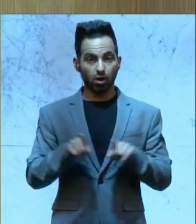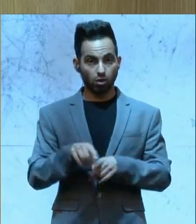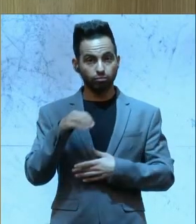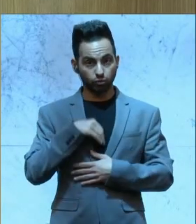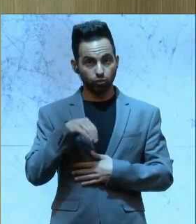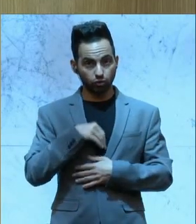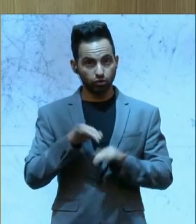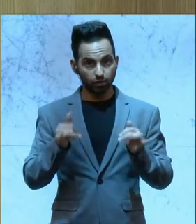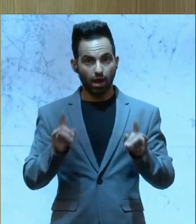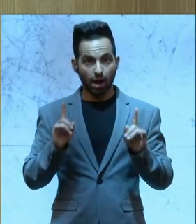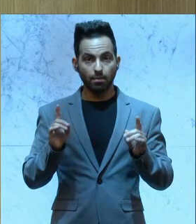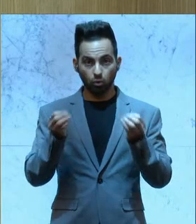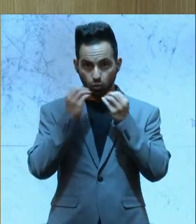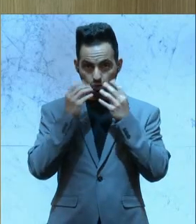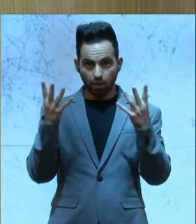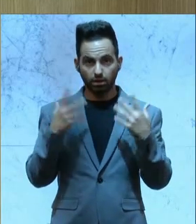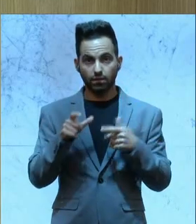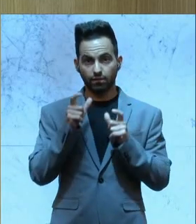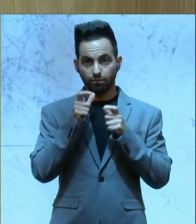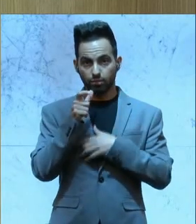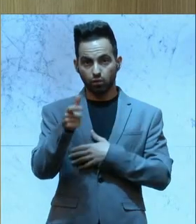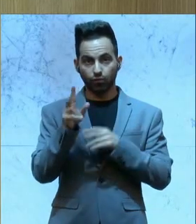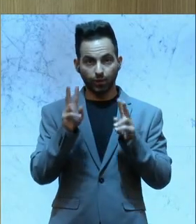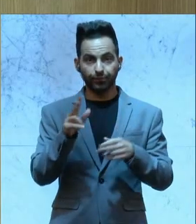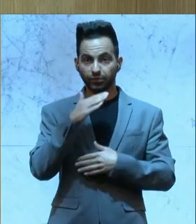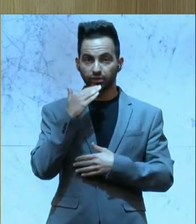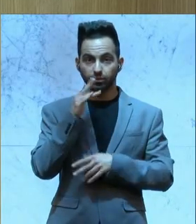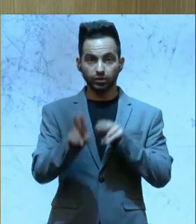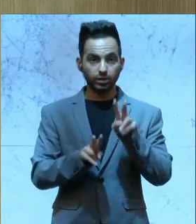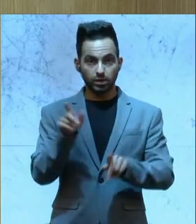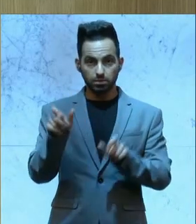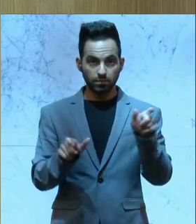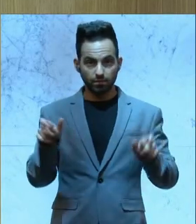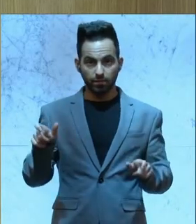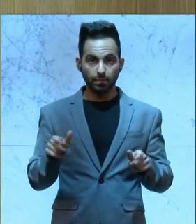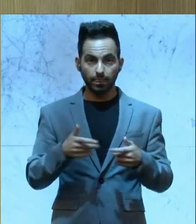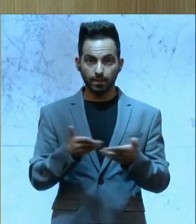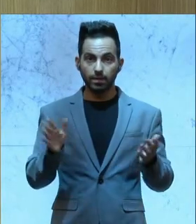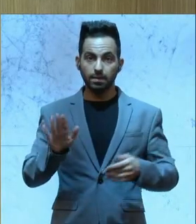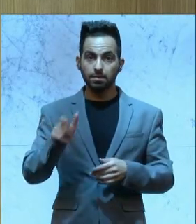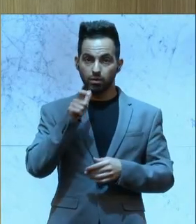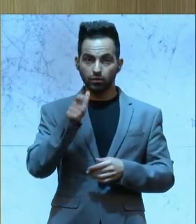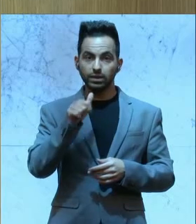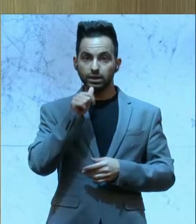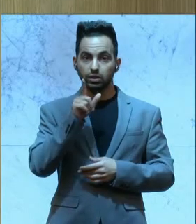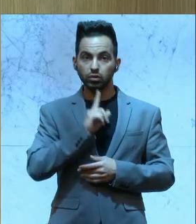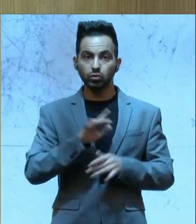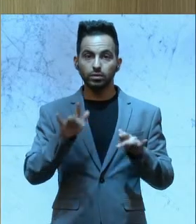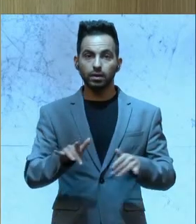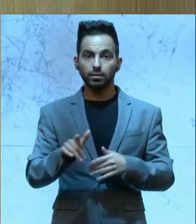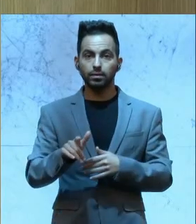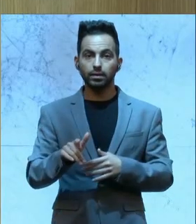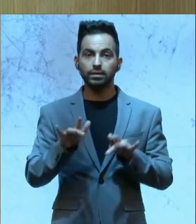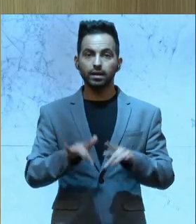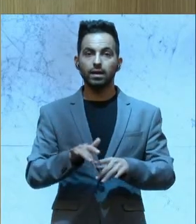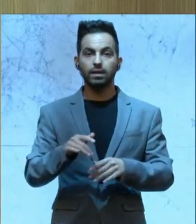psychisch, aber ein großartiger Beruf. Und viele, viele Pfleger, sie haben in ihrem Beruf nicht nur einen Beruf,